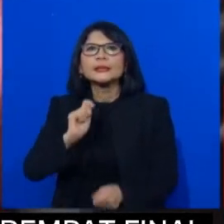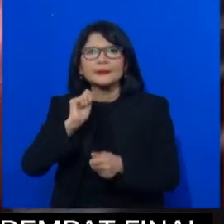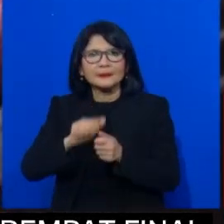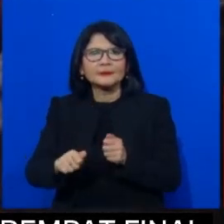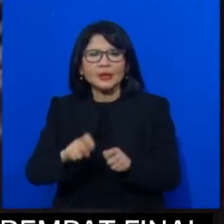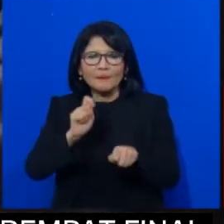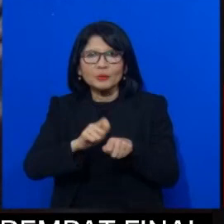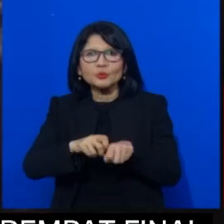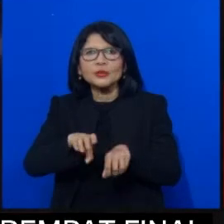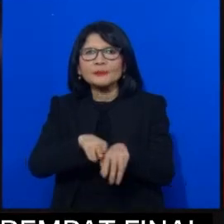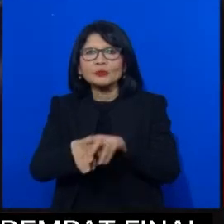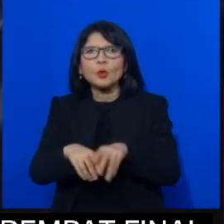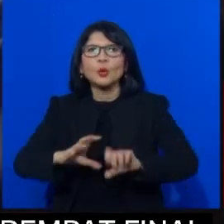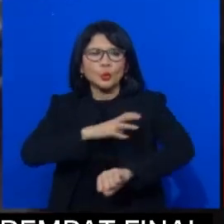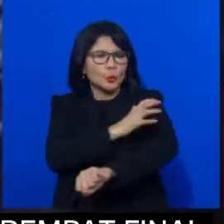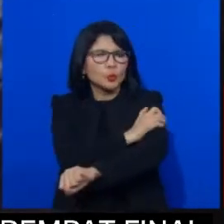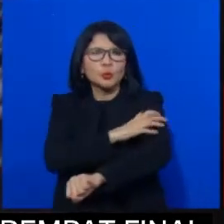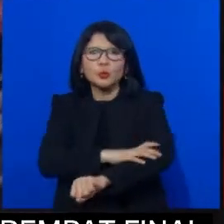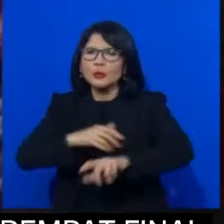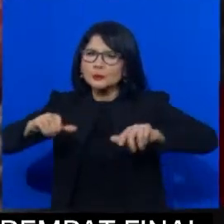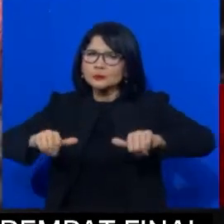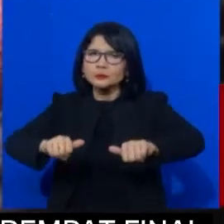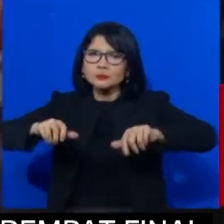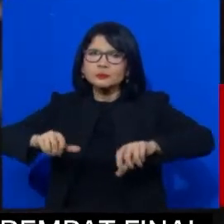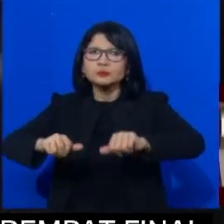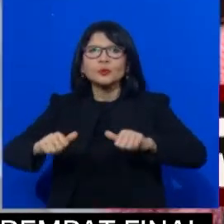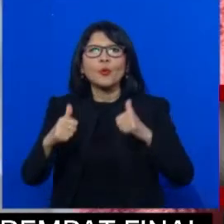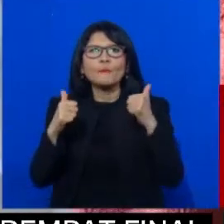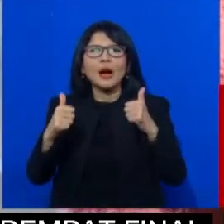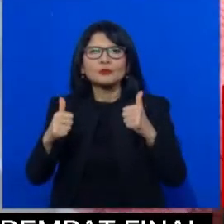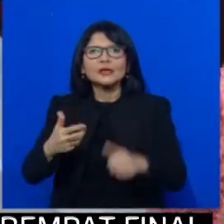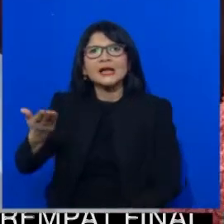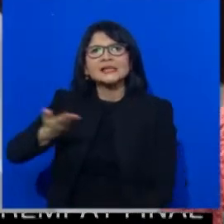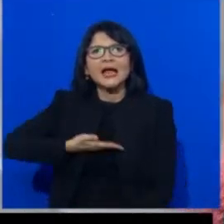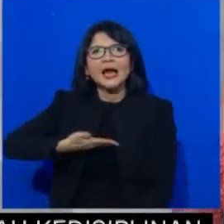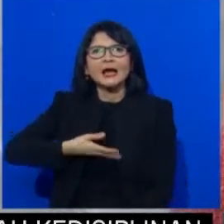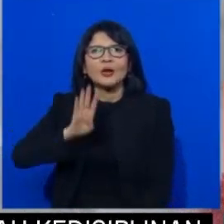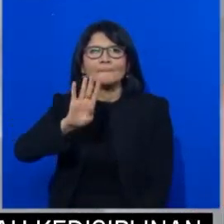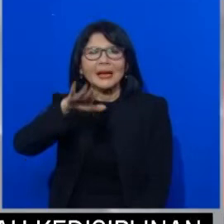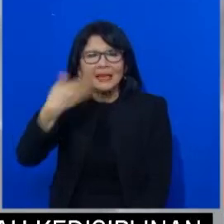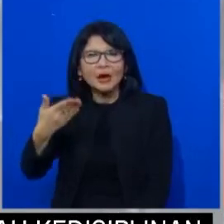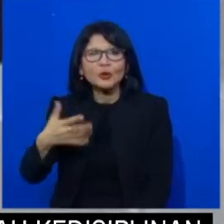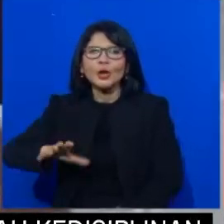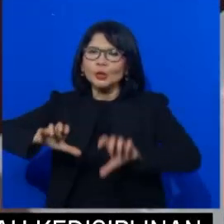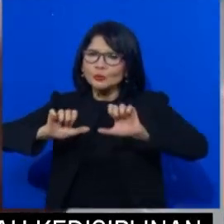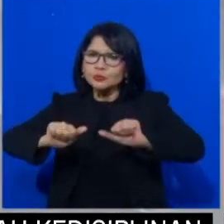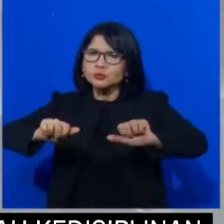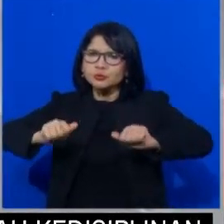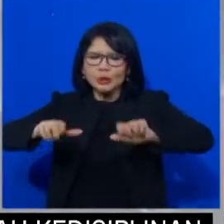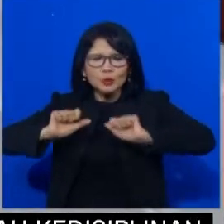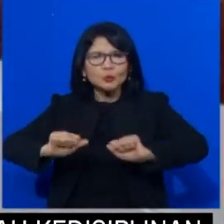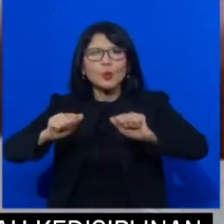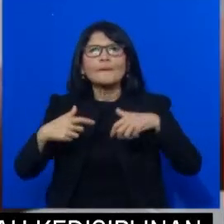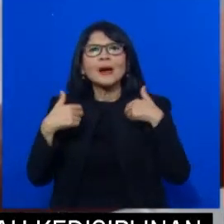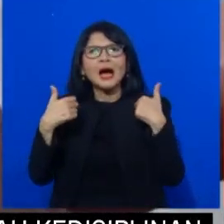aduh sangat luar biasa. Jadi saya di Jakarta udah sekitar 4 tahun, saya berlangganan sama beliau. Nggak ada terasa sakitnya gitu. Karena saya